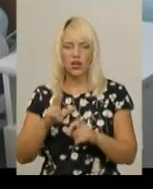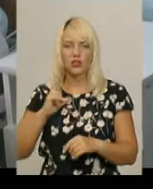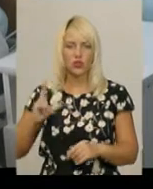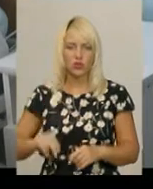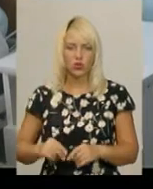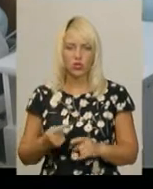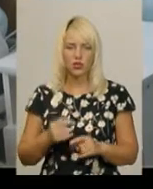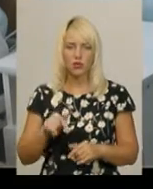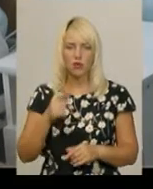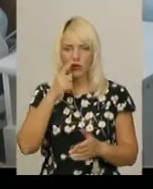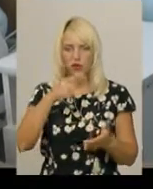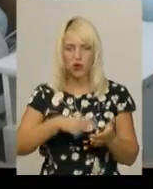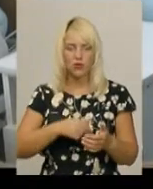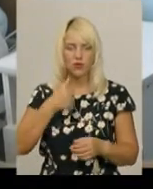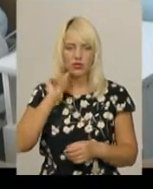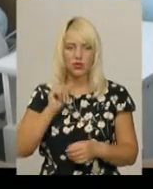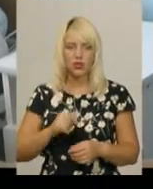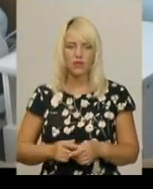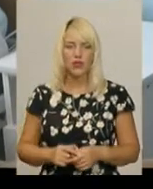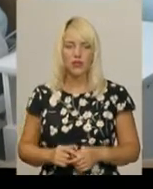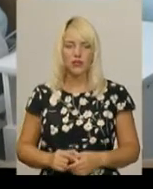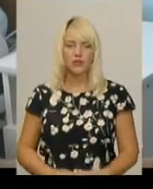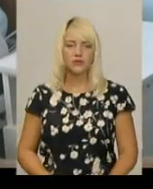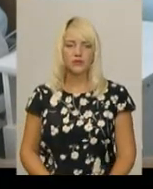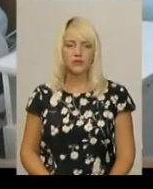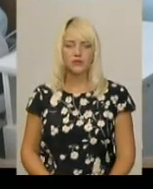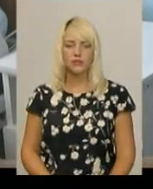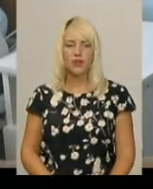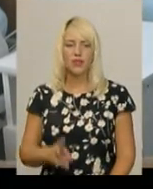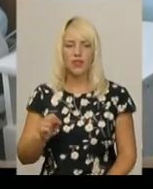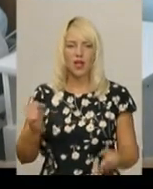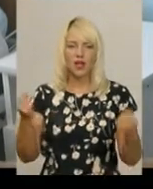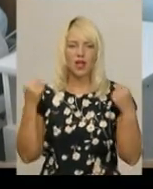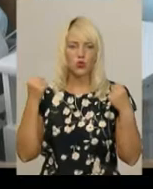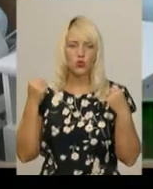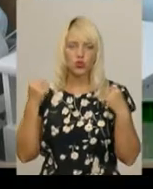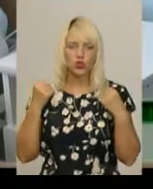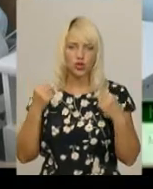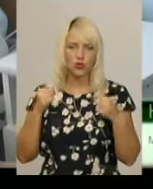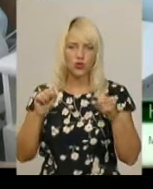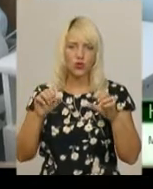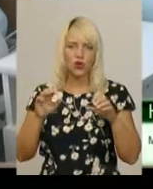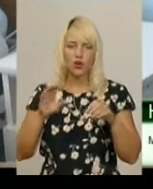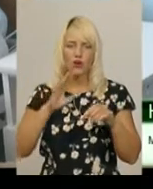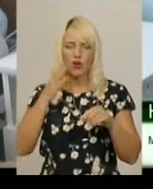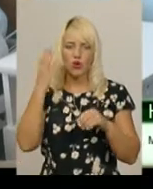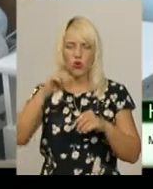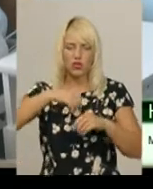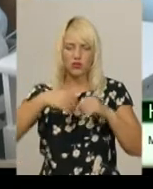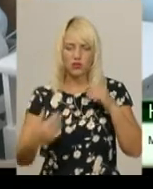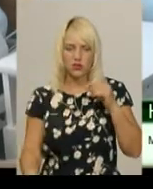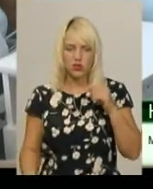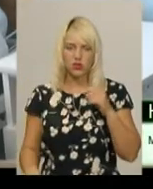Наталі Нагорної сюди потрапила вчора. На турніку гралася Дитяна Зісковізнула руку з турніка,